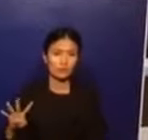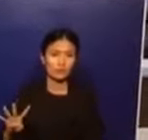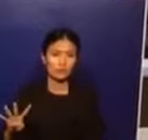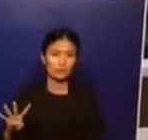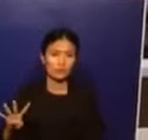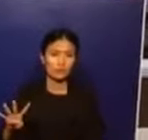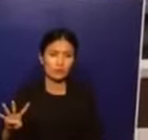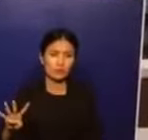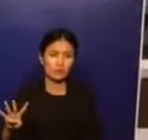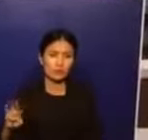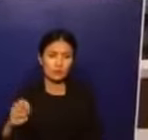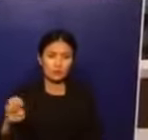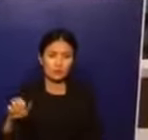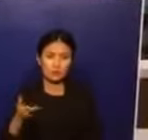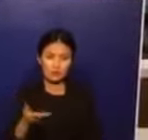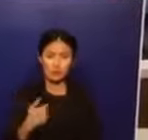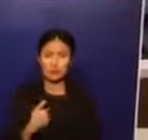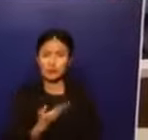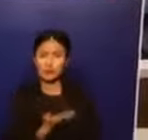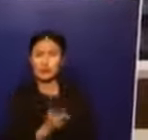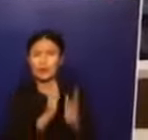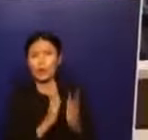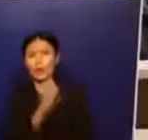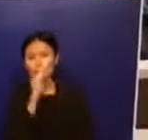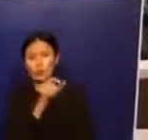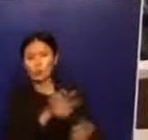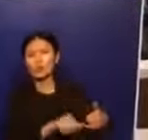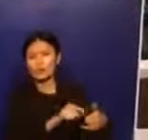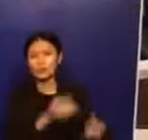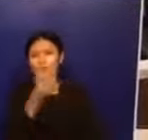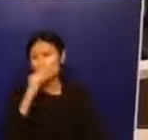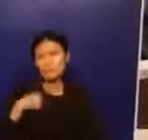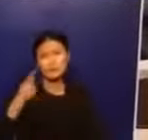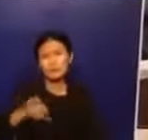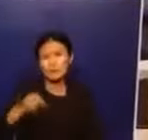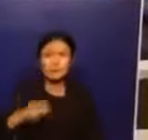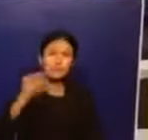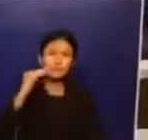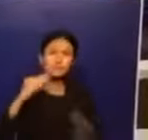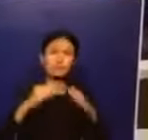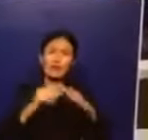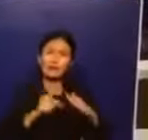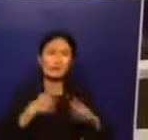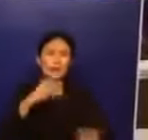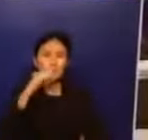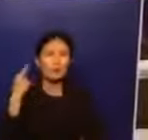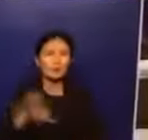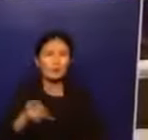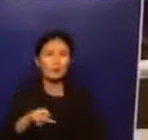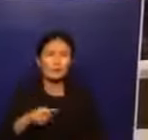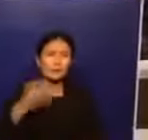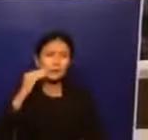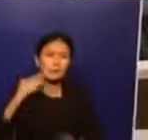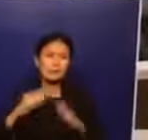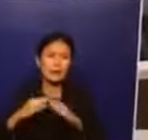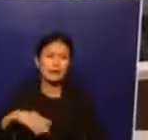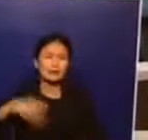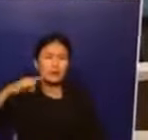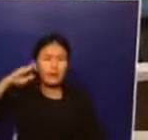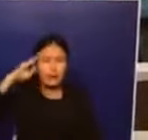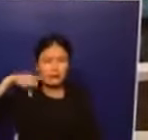นะครับผู้ไปก็พูดวกวนซ้ำซากอยู่ที่บ้านในค่ายทหารนะครับซึ่งดูแล้วก็ไม่ได้เกี่ยวกับท่านนายกน